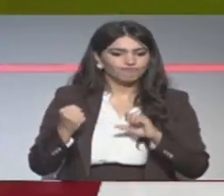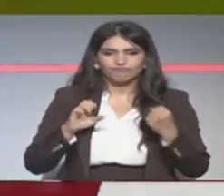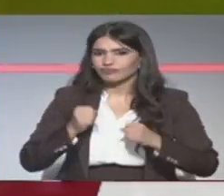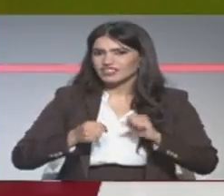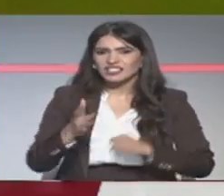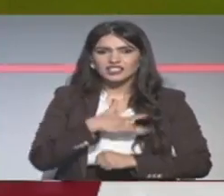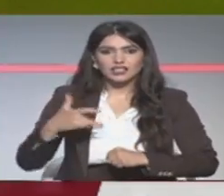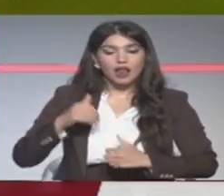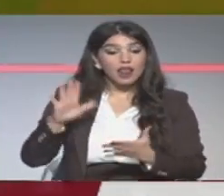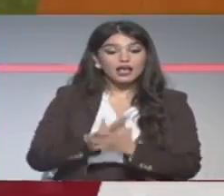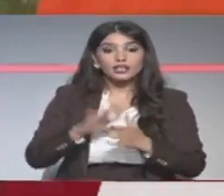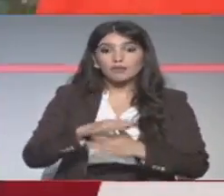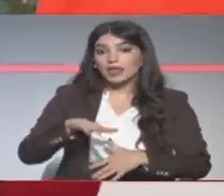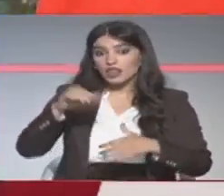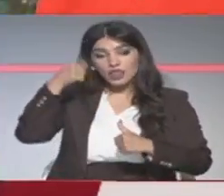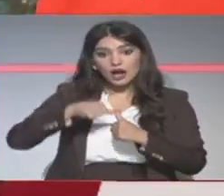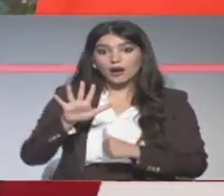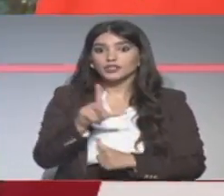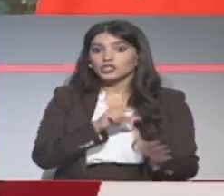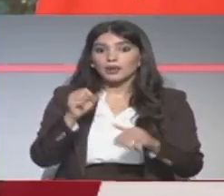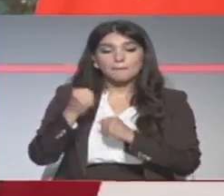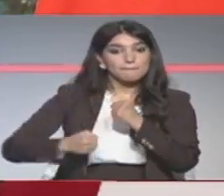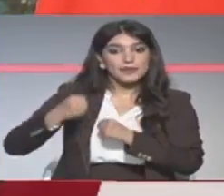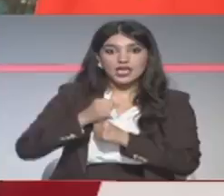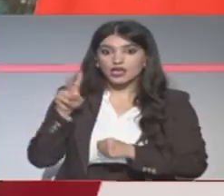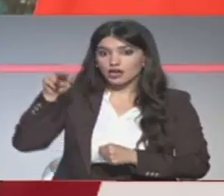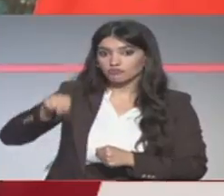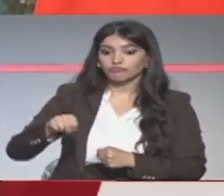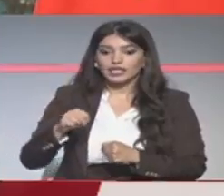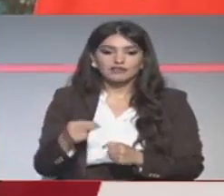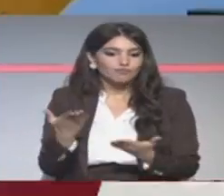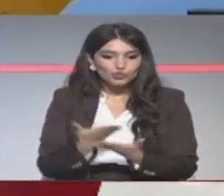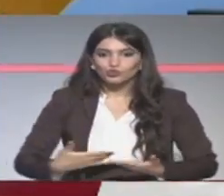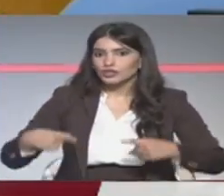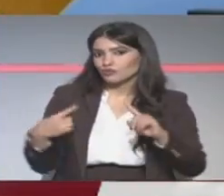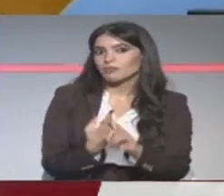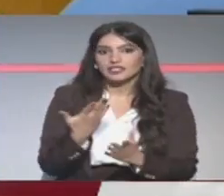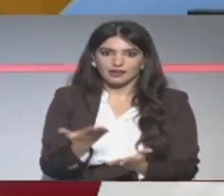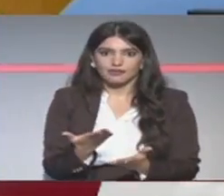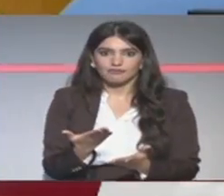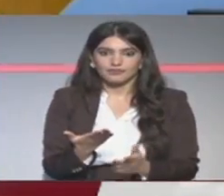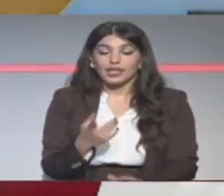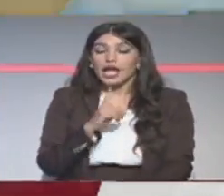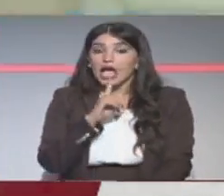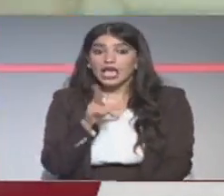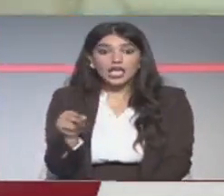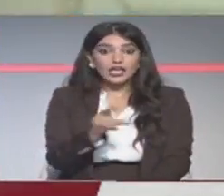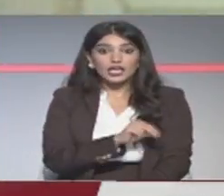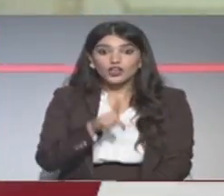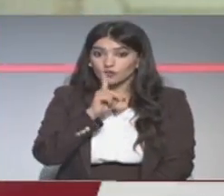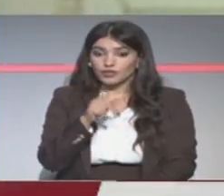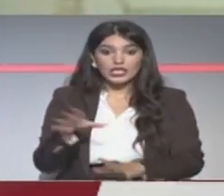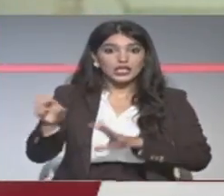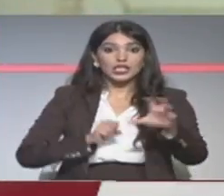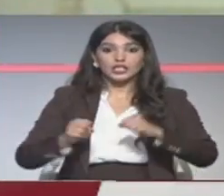عام الاحتفال بالذكرى 75 لإنشاء الأمم المتحدة شكلا غير مسبوق. وقد دعت الأمم المتحدة الدول